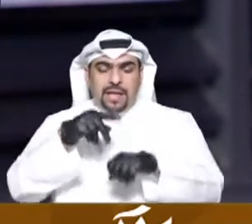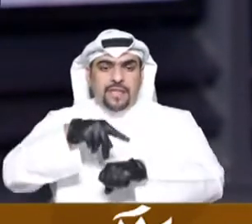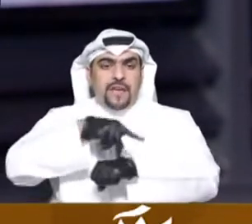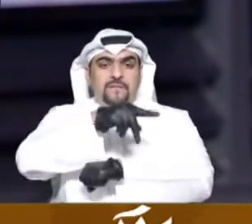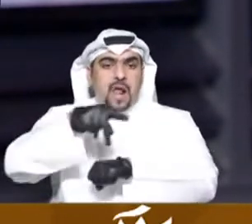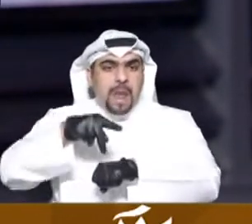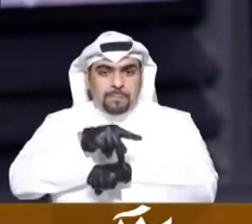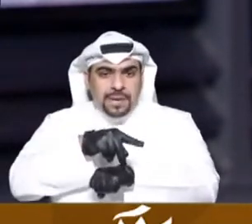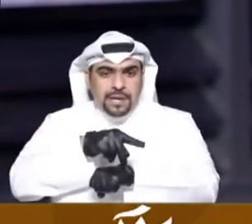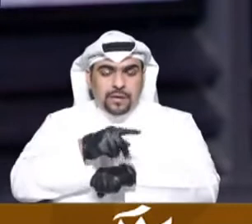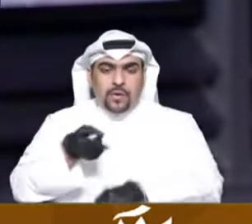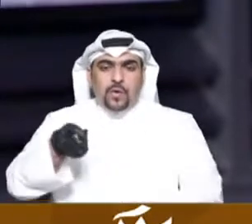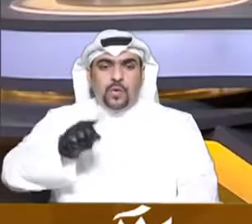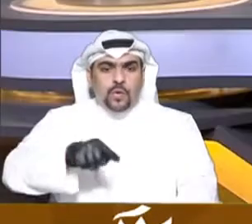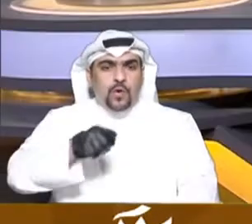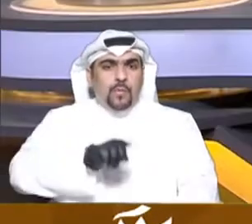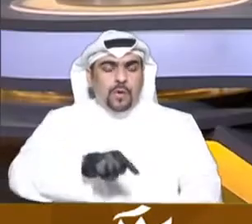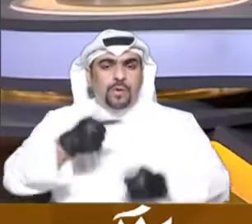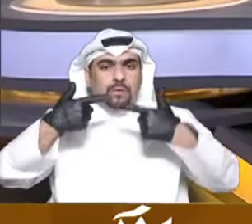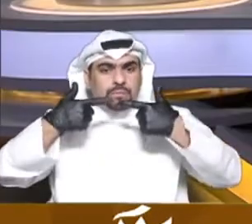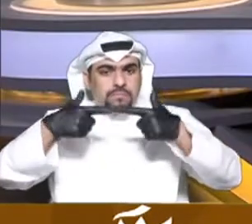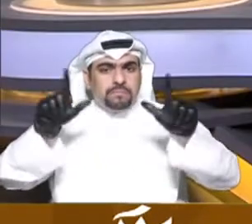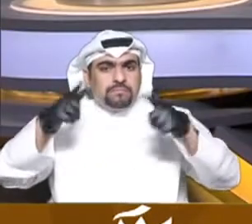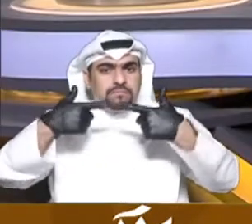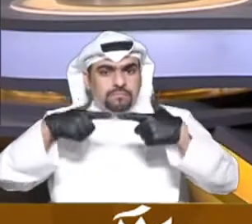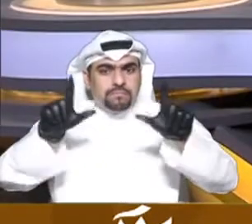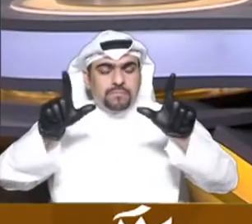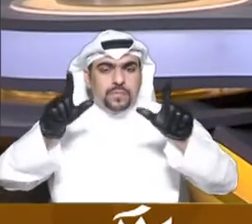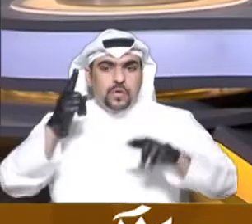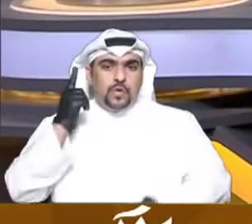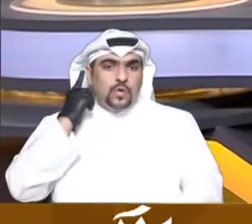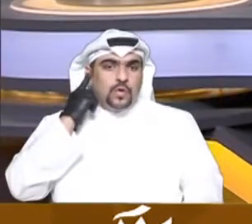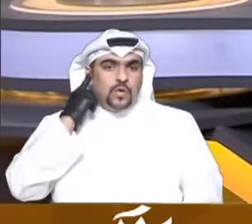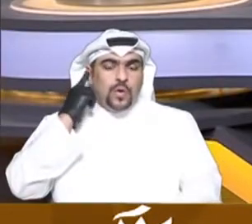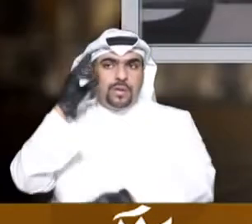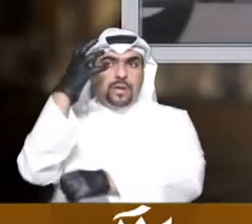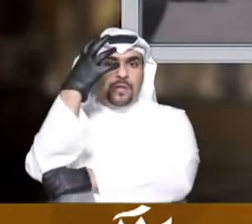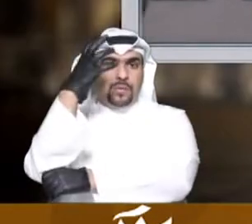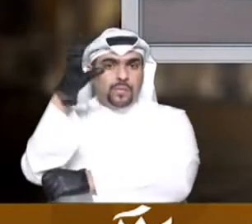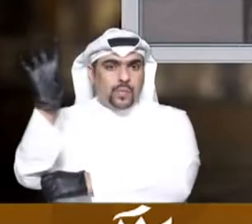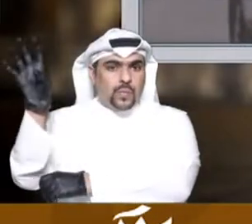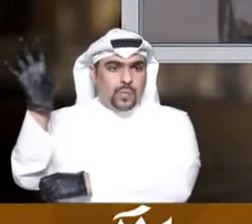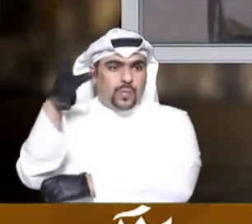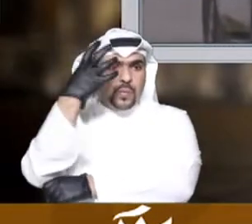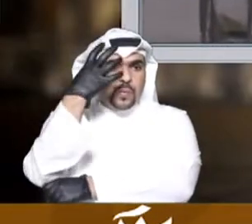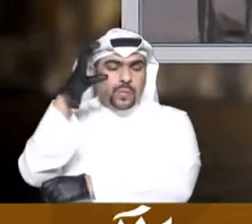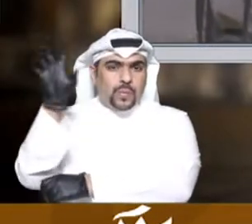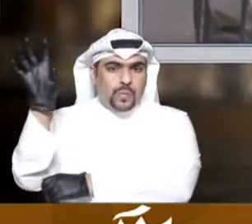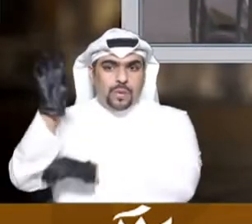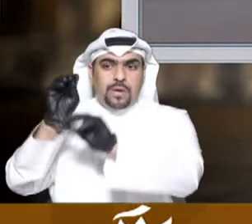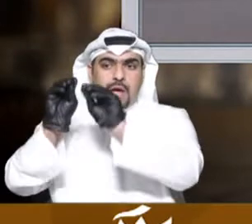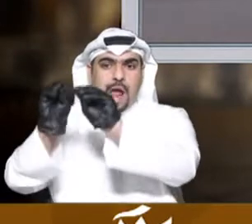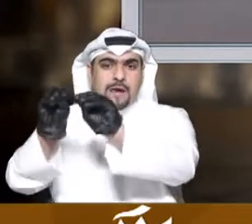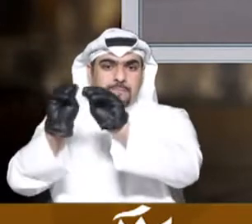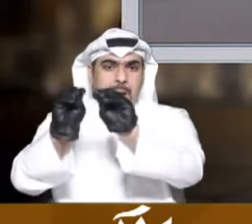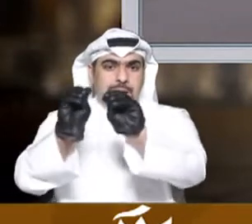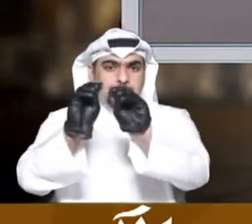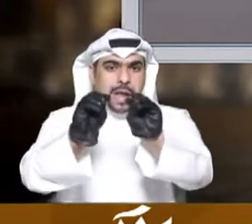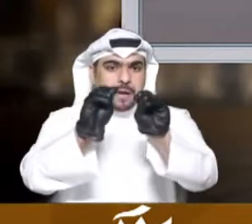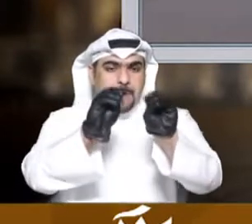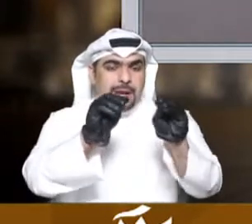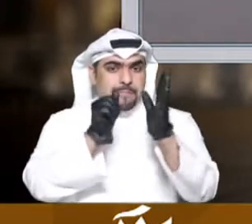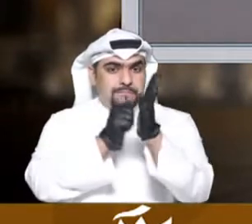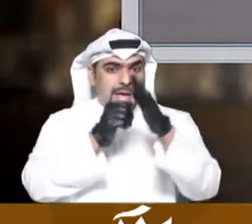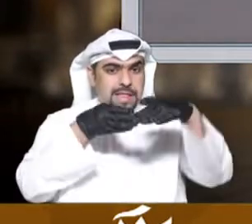توعويه بشكل يومي لهم من خلال مكبرات الصوت، من خلال الدوريات، من خلال وعندنا يعني توصيه او اعاز من معالي وزير الداخليه ومن وكيل